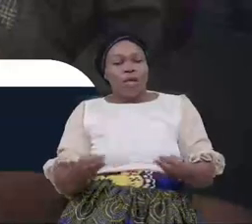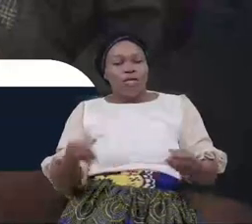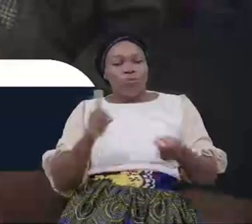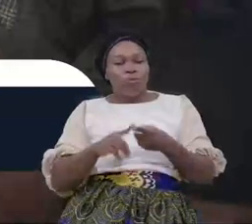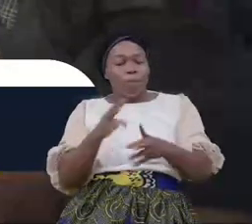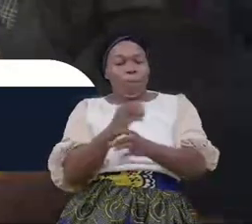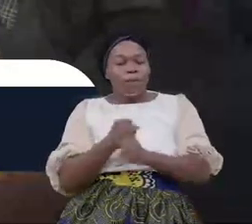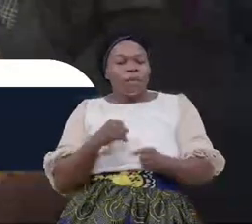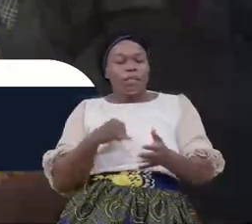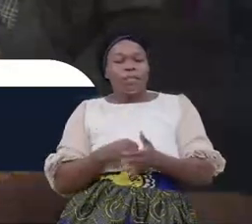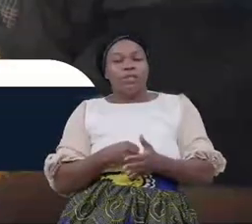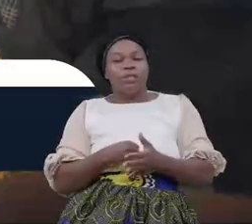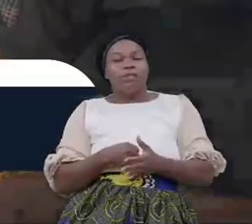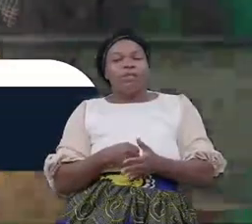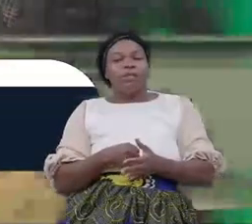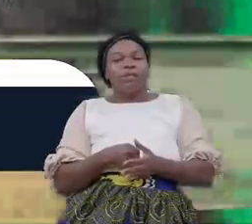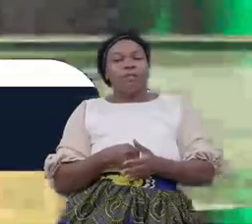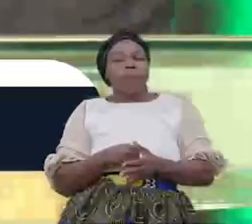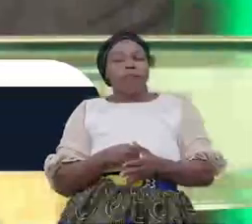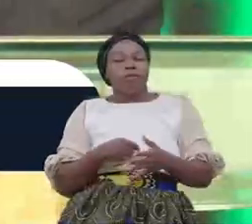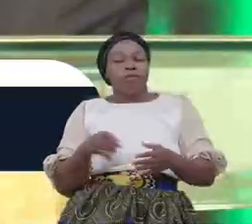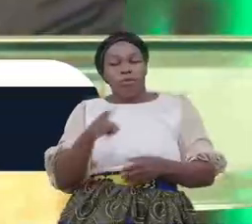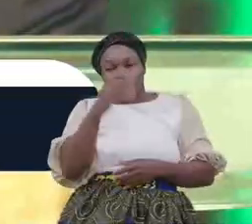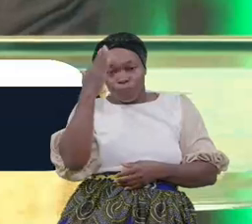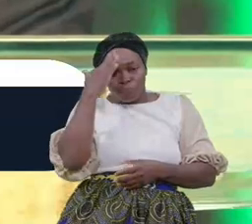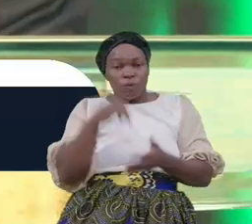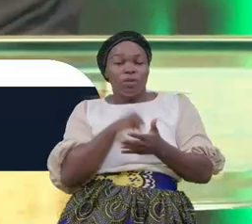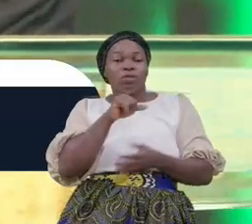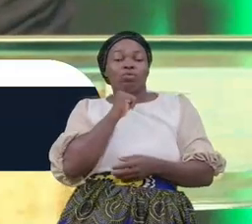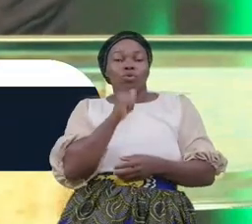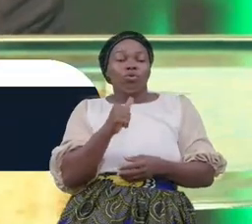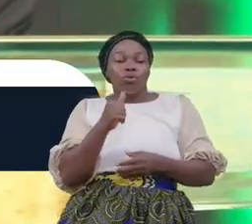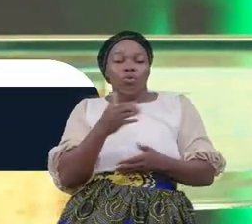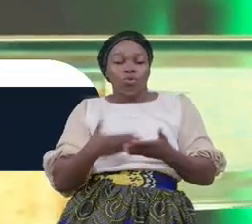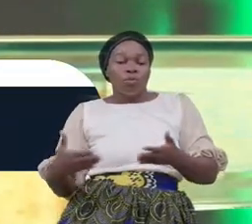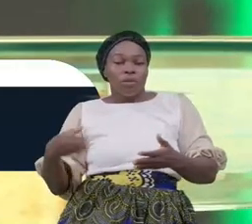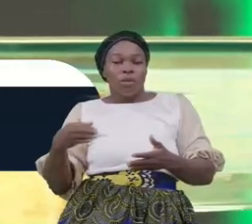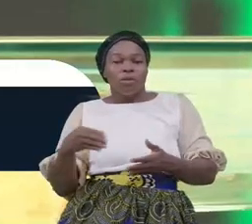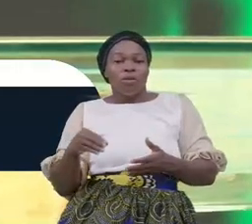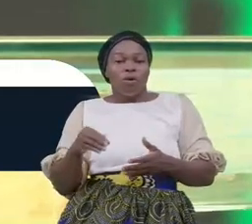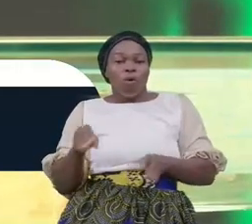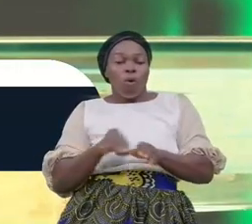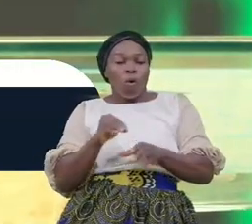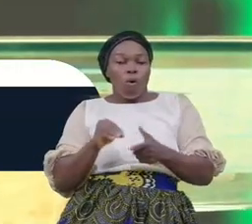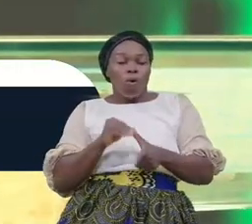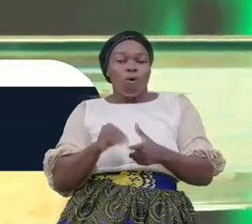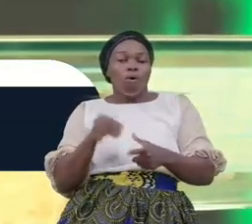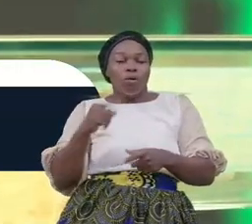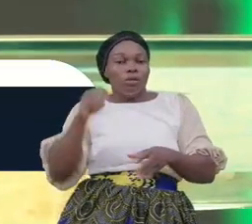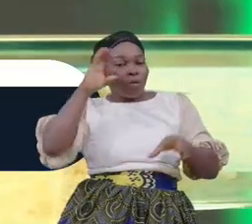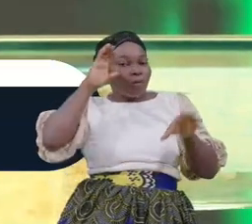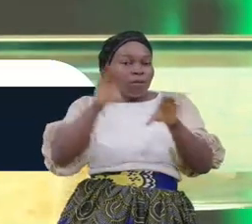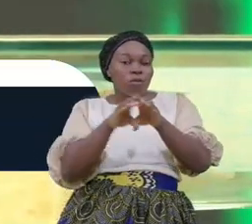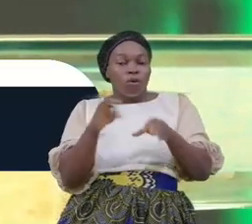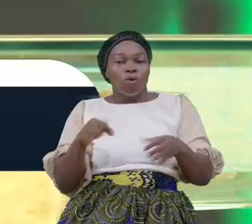qu'il soit votre propriété. Ce n'est pas quelque chose de ce jour. Ce n'est pas que peut-être ce sera fait, peut-être ce